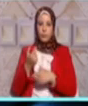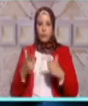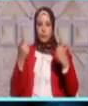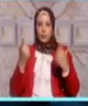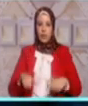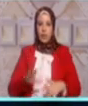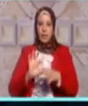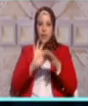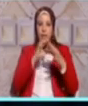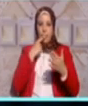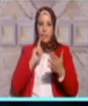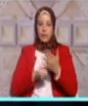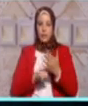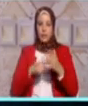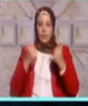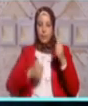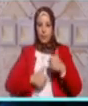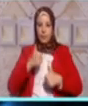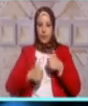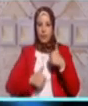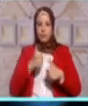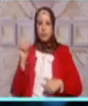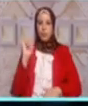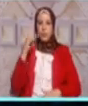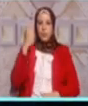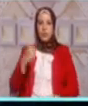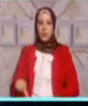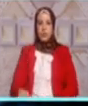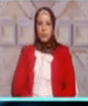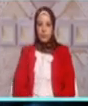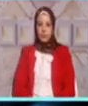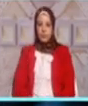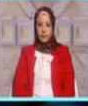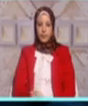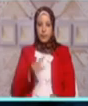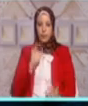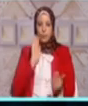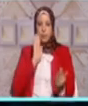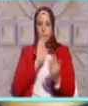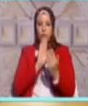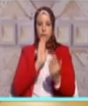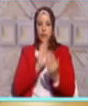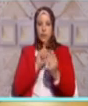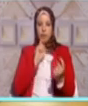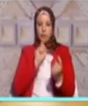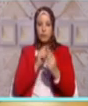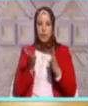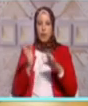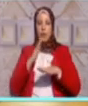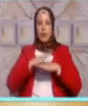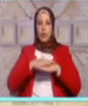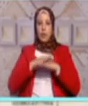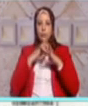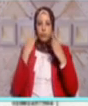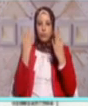نقل او تعويل، ان الثانويه العامه هي المؤثره على الأسرة المصرية